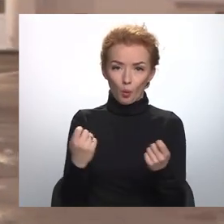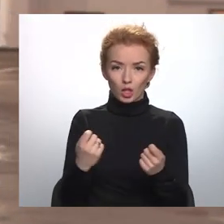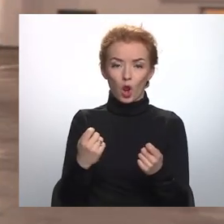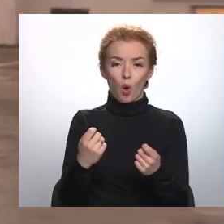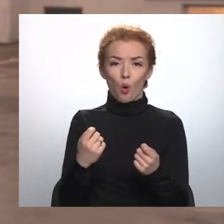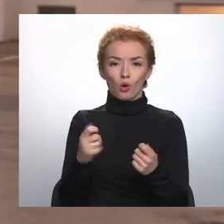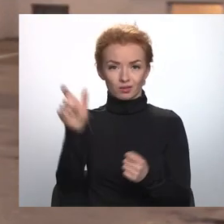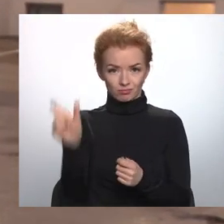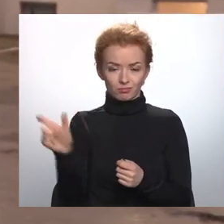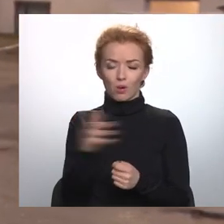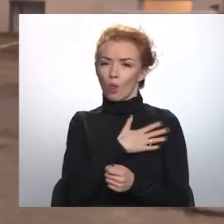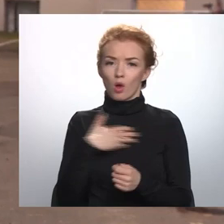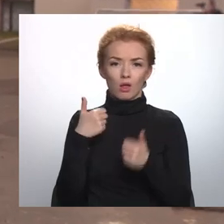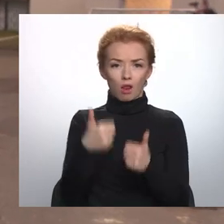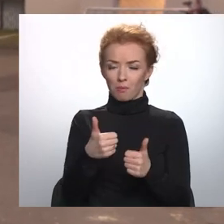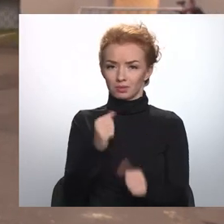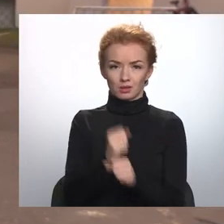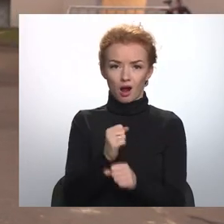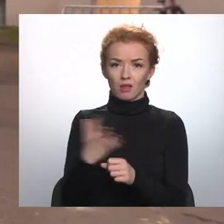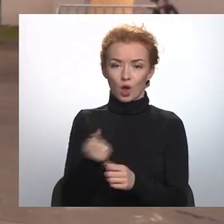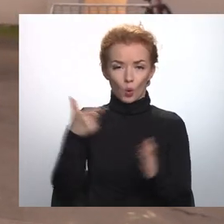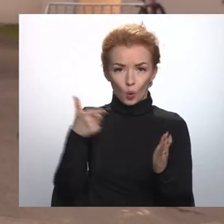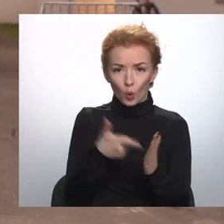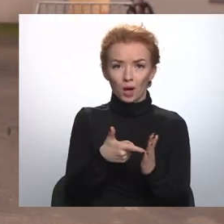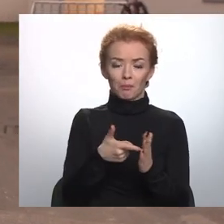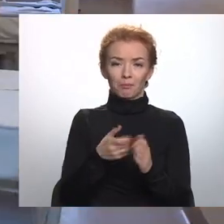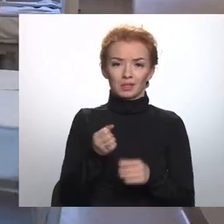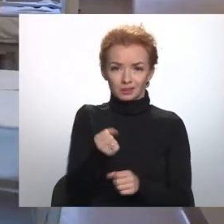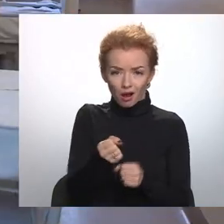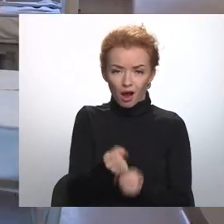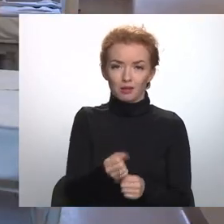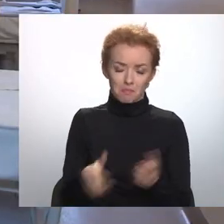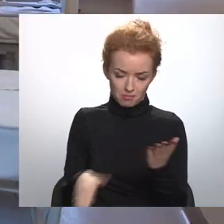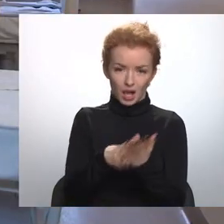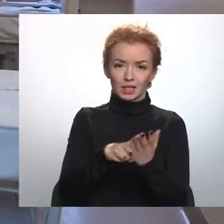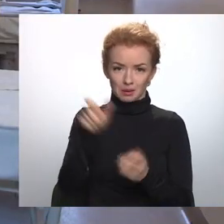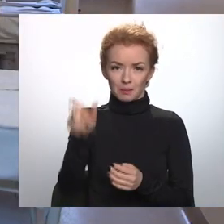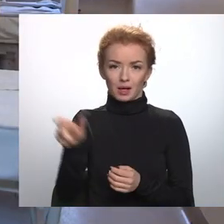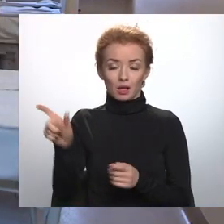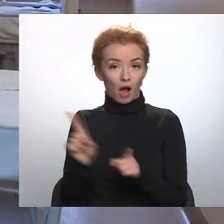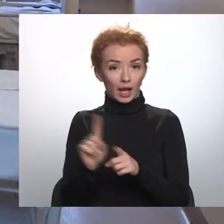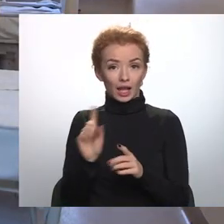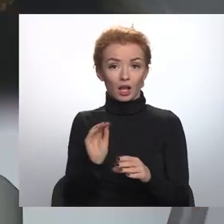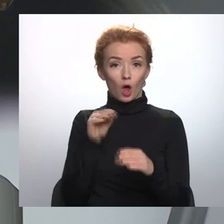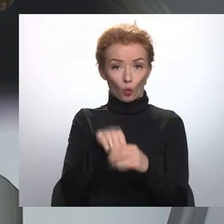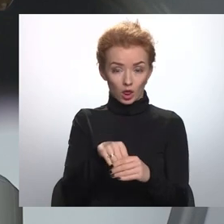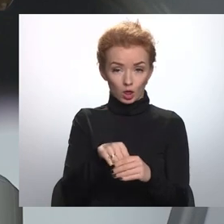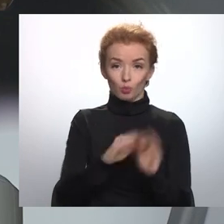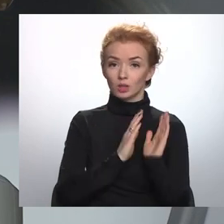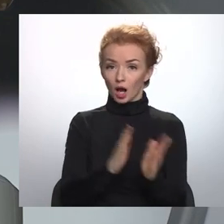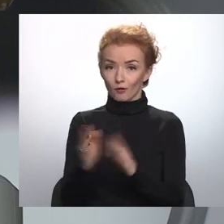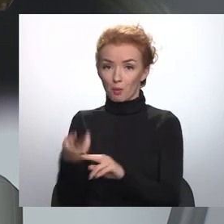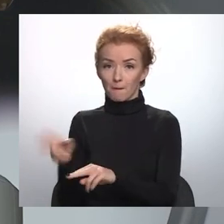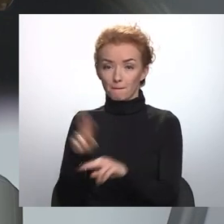ortopēdi, kas ļoti labi rīkojās urbiem, zāģiem, māk palīdzēt pacientiem. Slimnīca arī veikusi ieguldījumus, taiskaitā